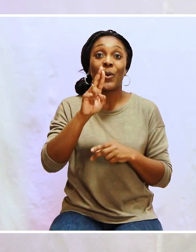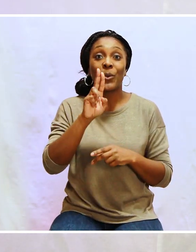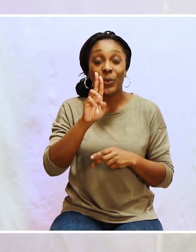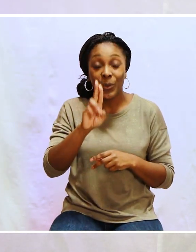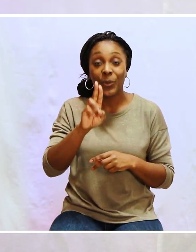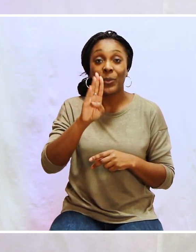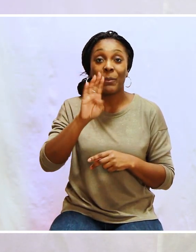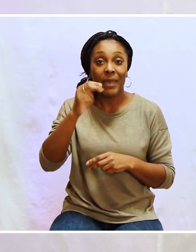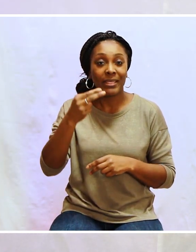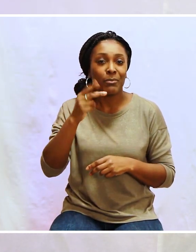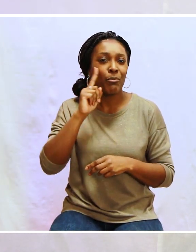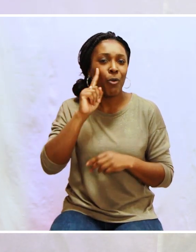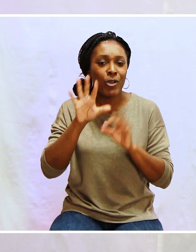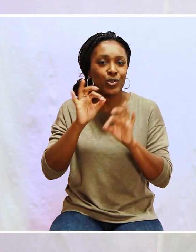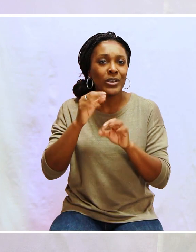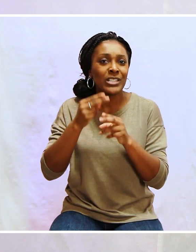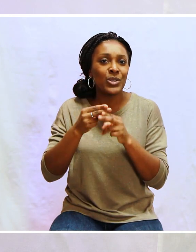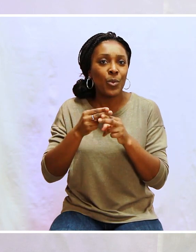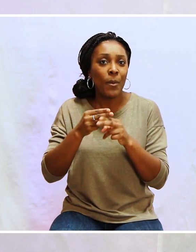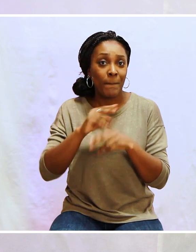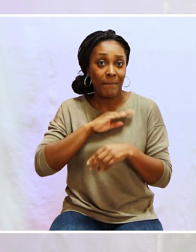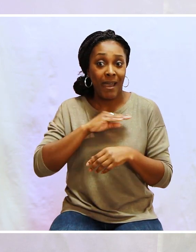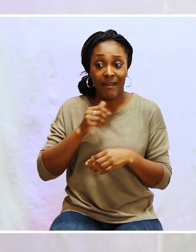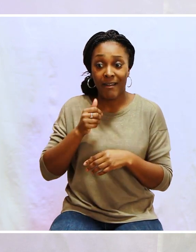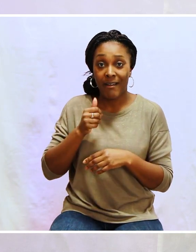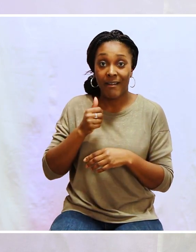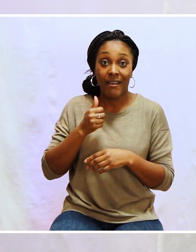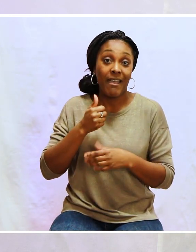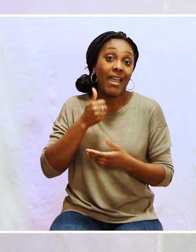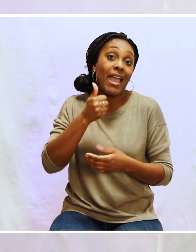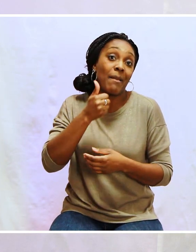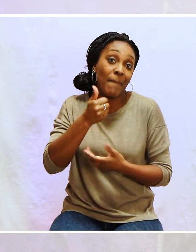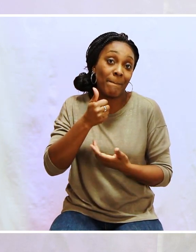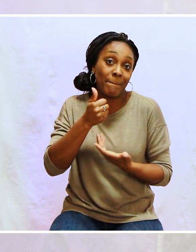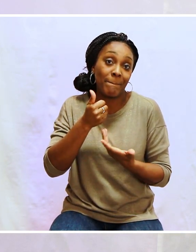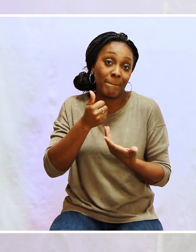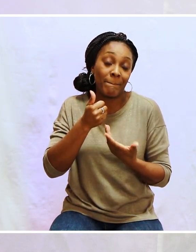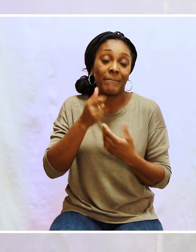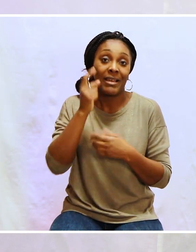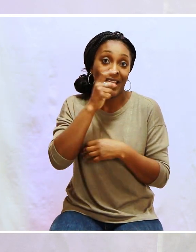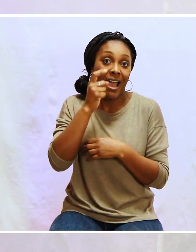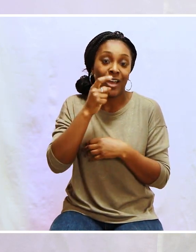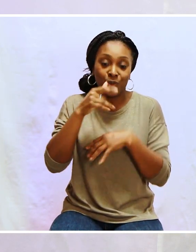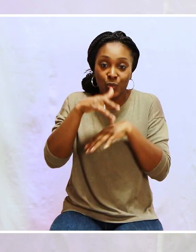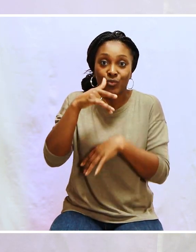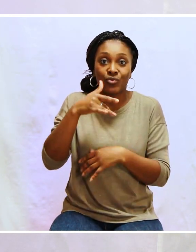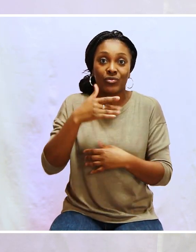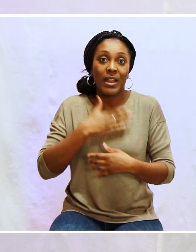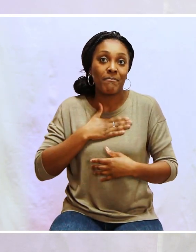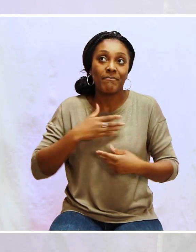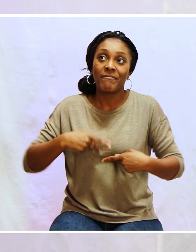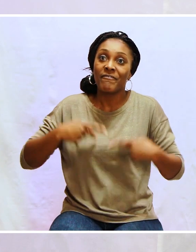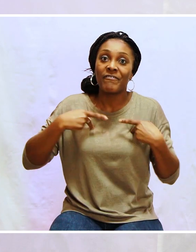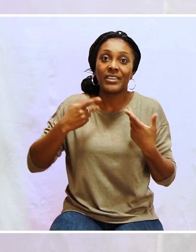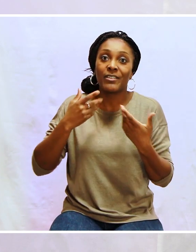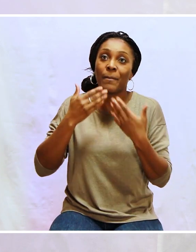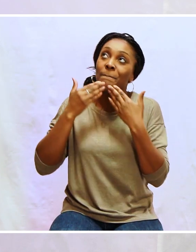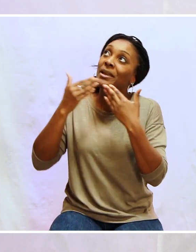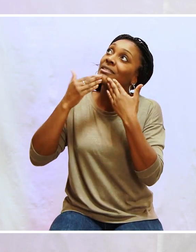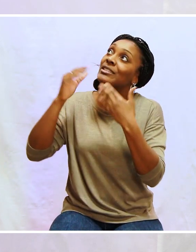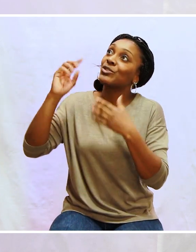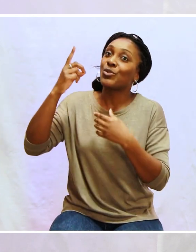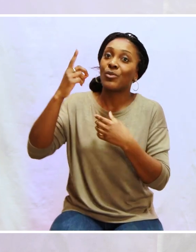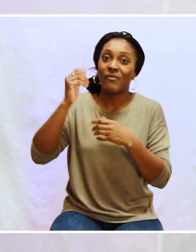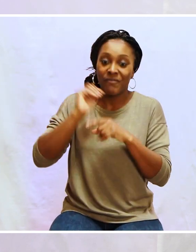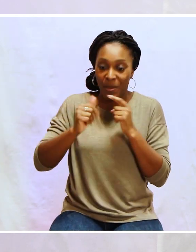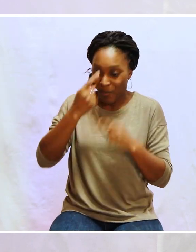elle va choisir ce nom-là par rapport à ce qu'elle a vécu. Ça va être une marque dans sa vie, une marque de reconnaissance de ce que Dieu a fait en